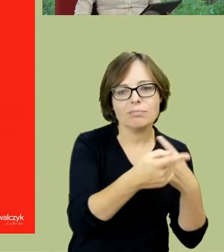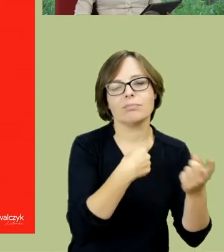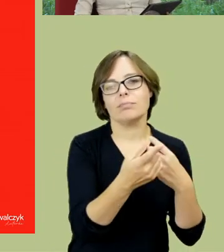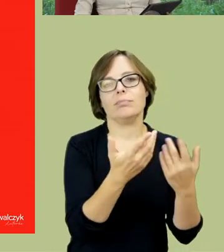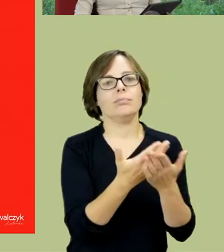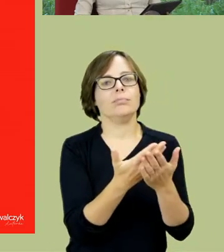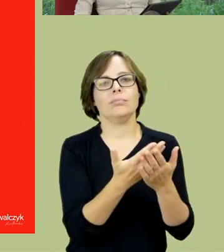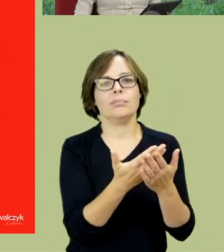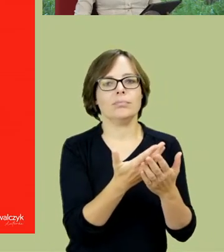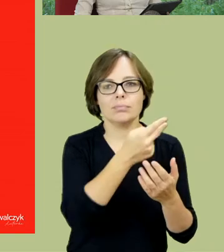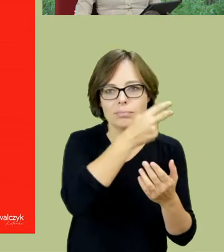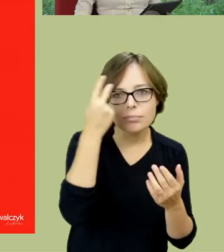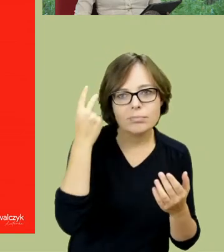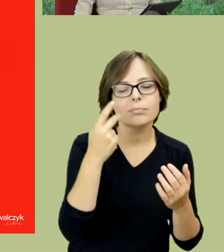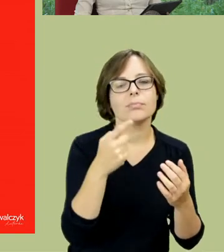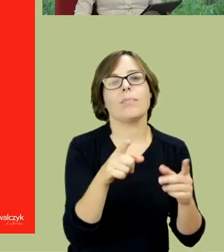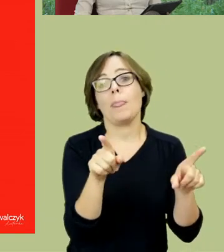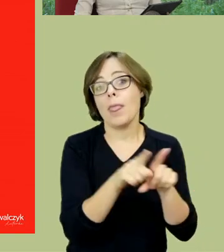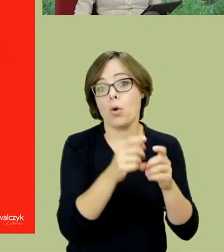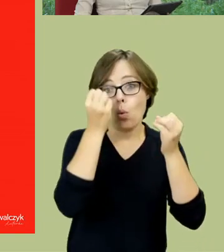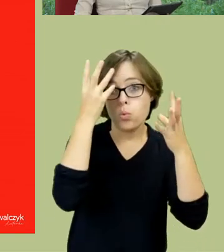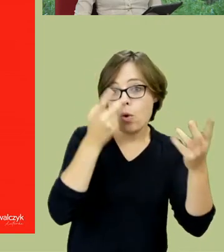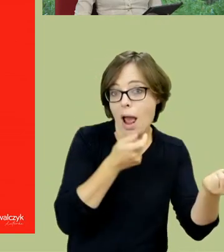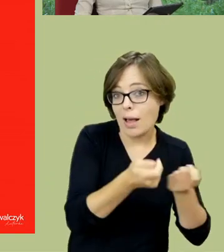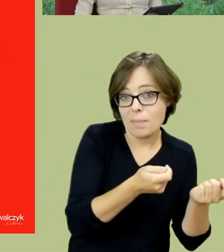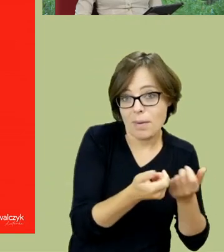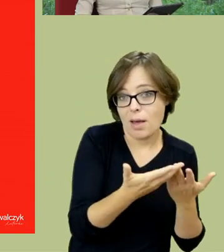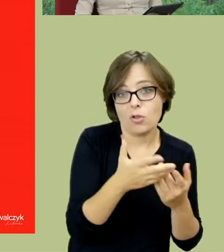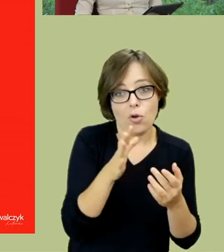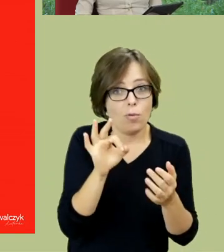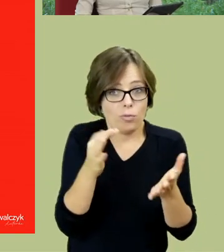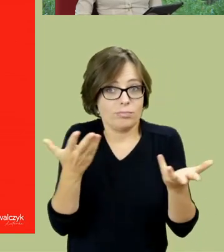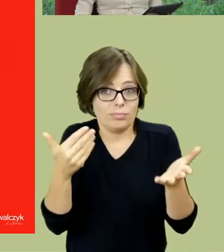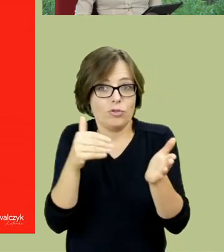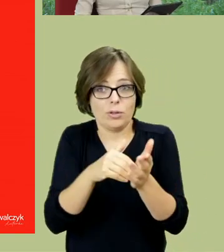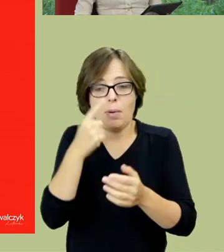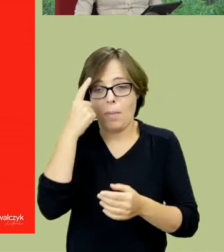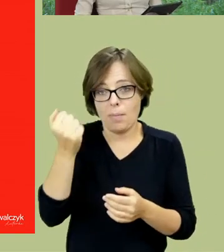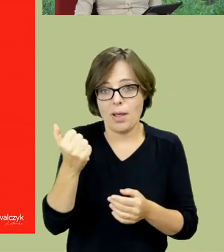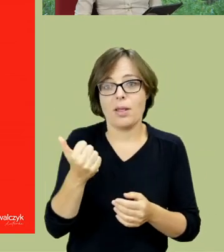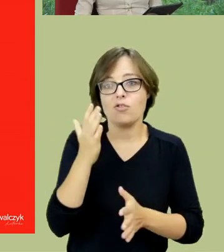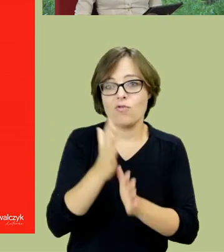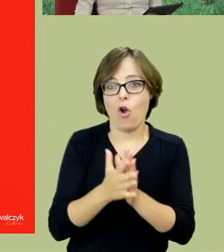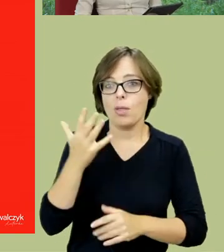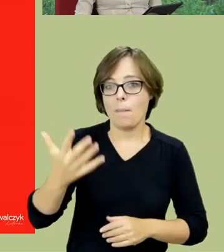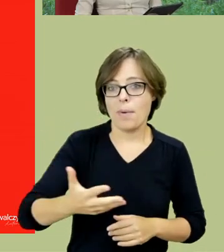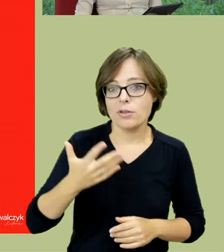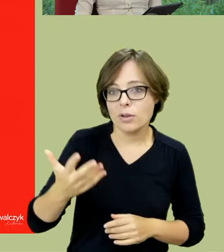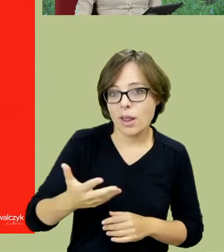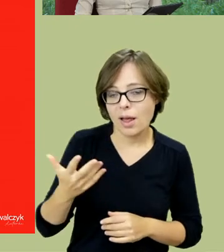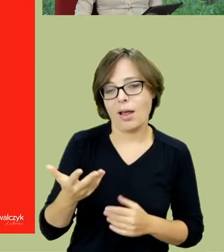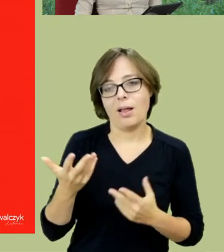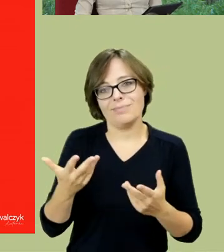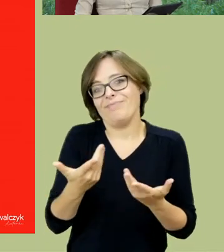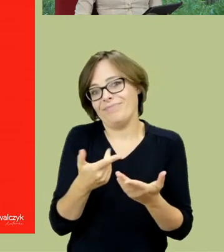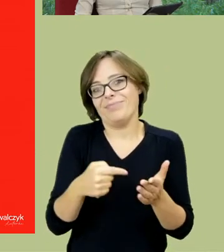edukatorki, też animatorki kulturalne, bo pamiętajmy jednak 5 lat wojny to był też